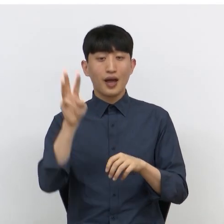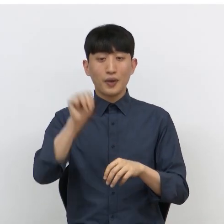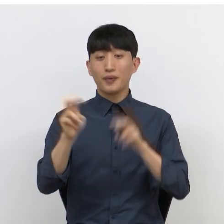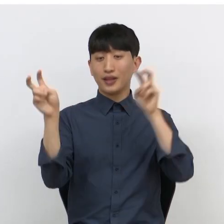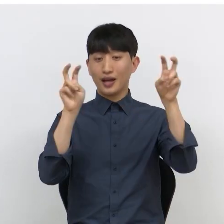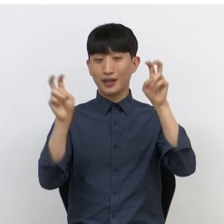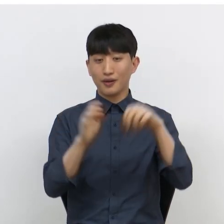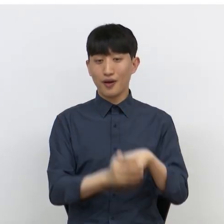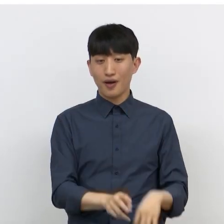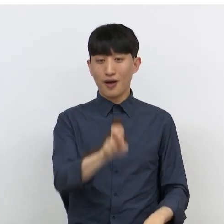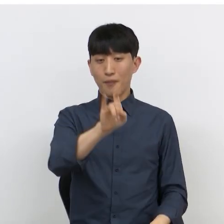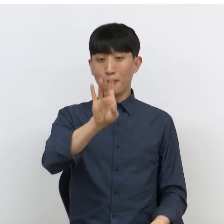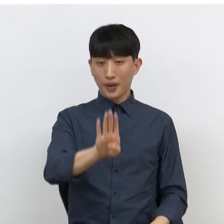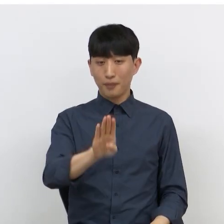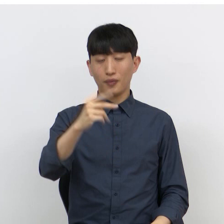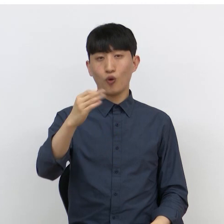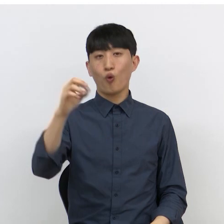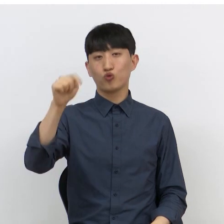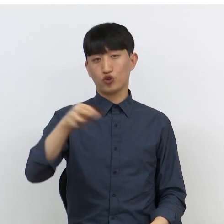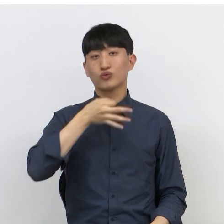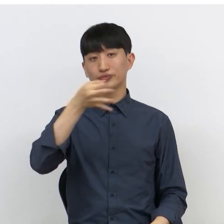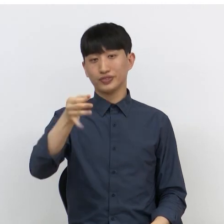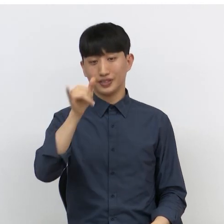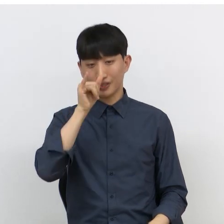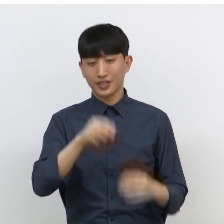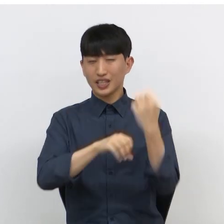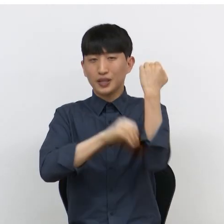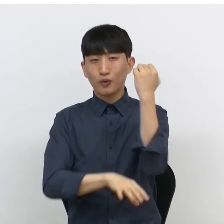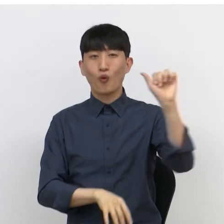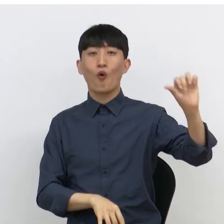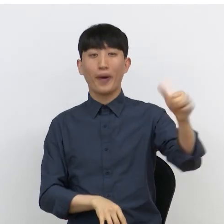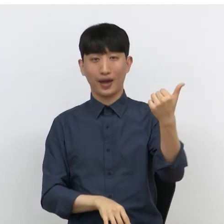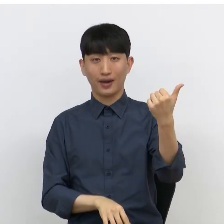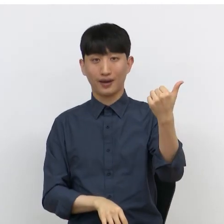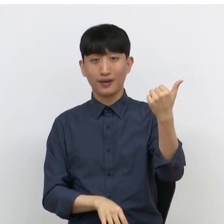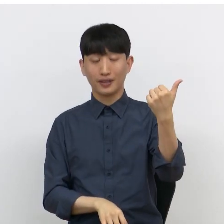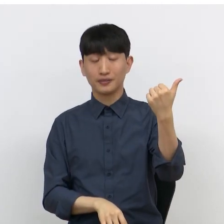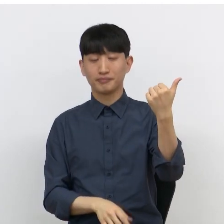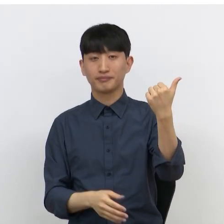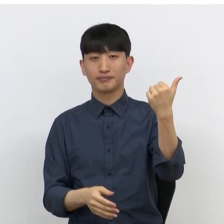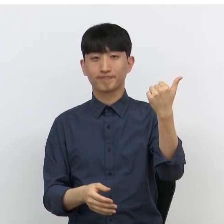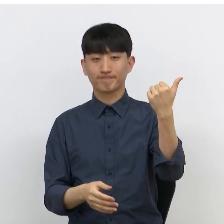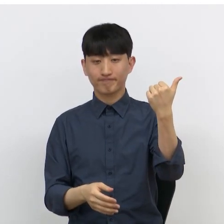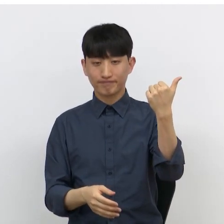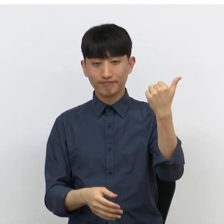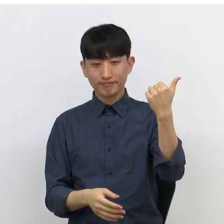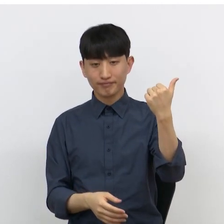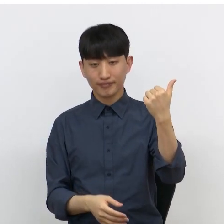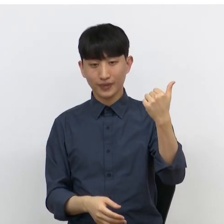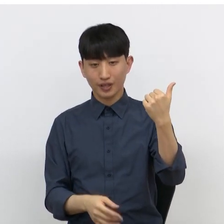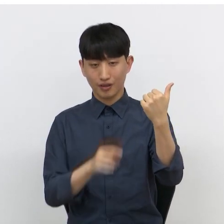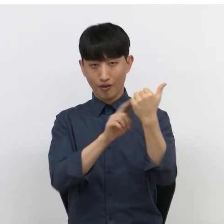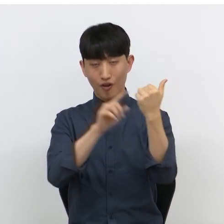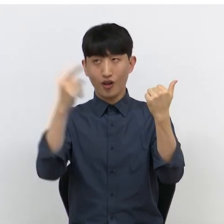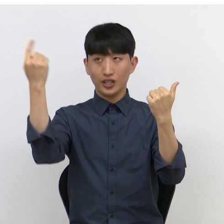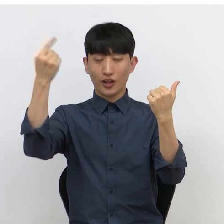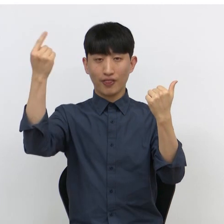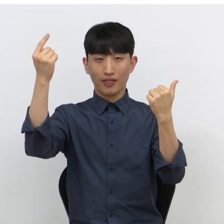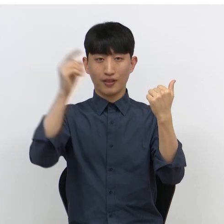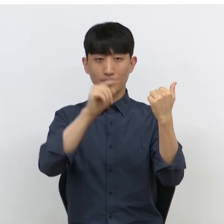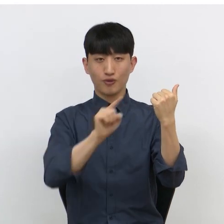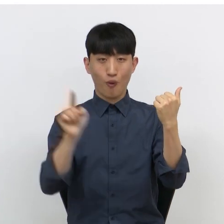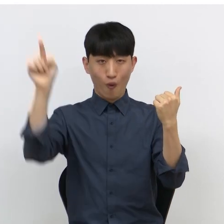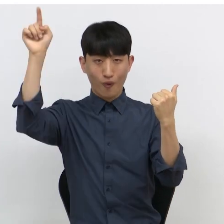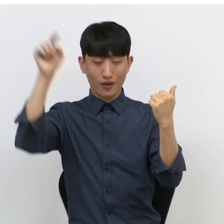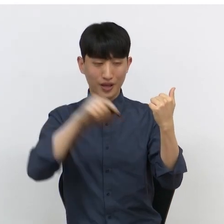거죠. 맵노는 기본적으로 500으로 설정이 돼 있는데 이것도 마찬가지로 맵노를 1000으로 올리느냐 250으로